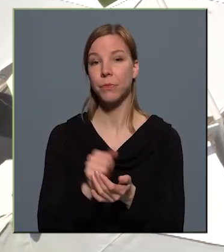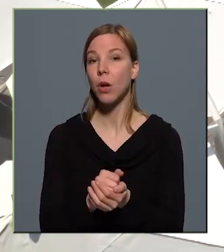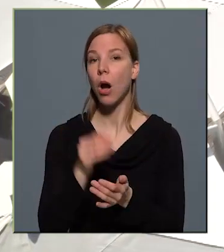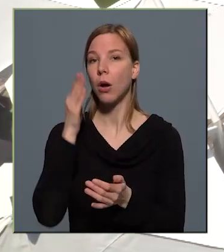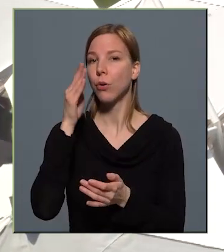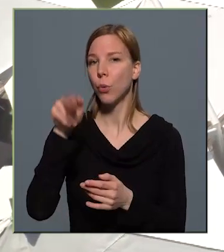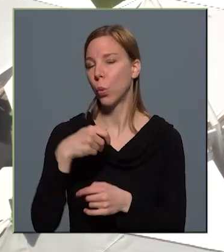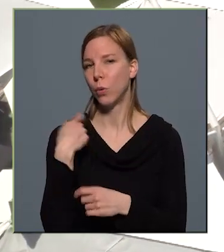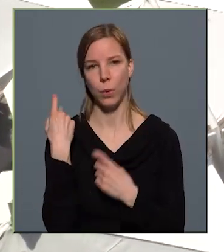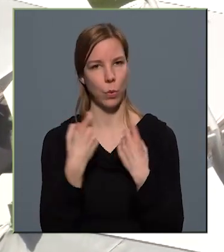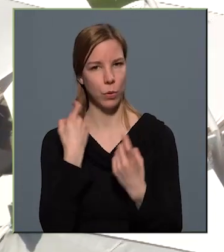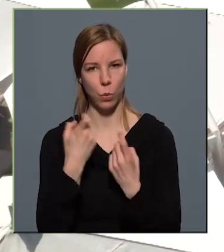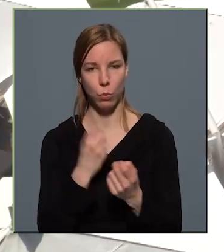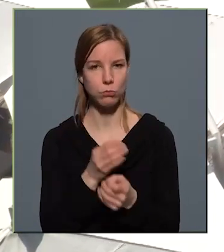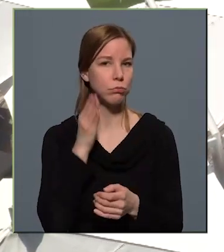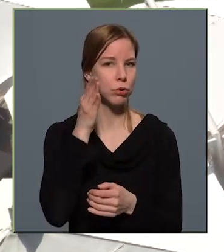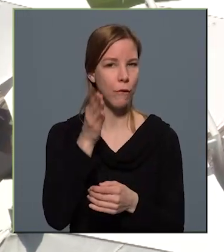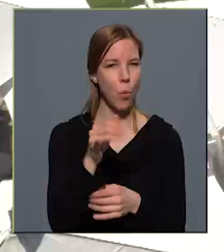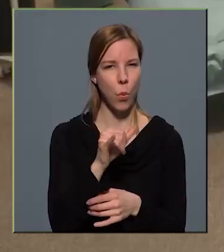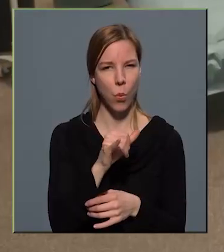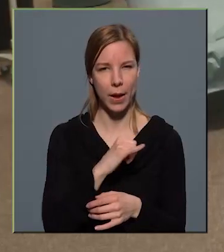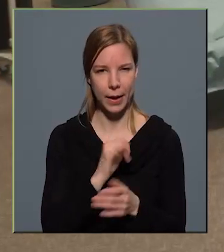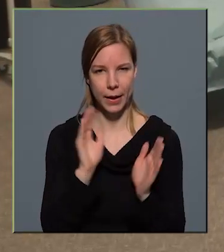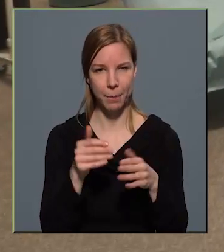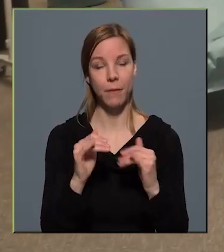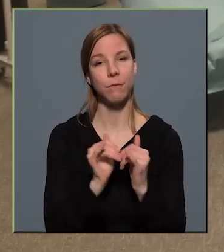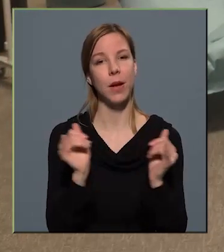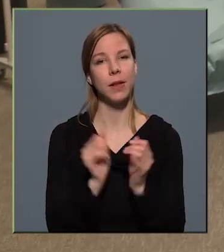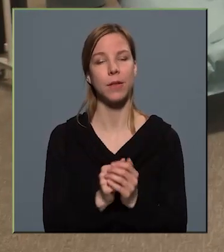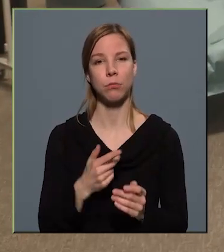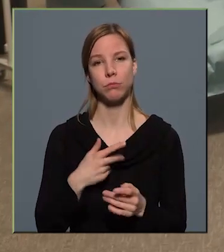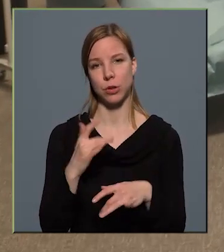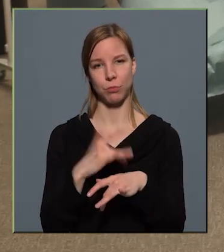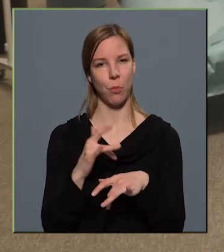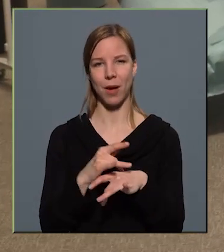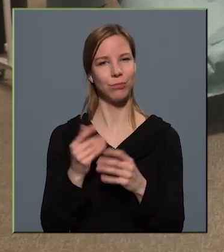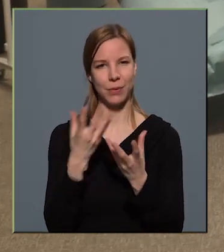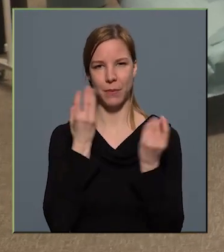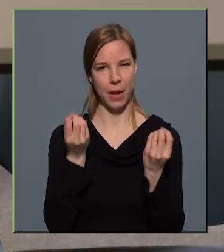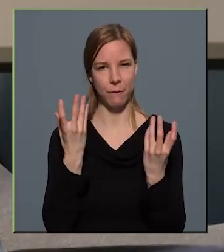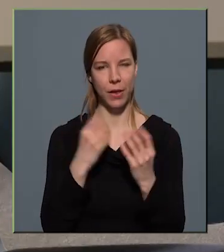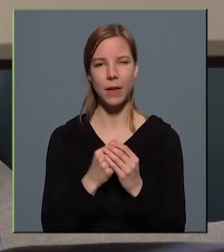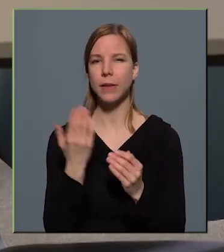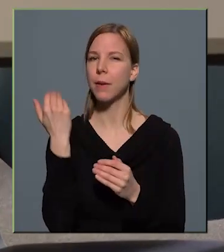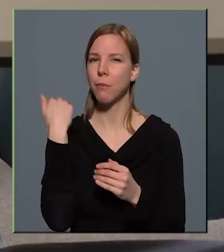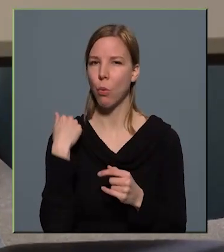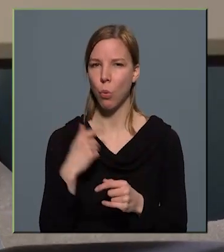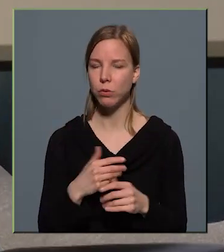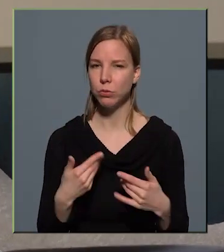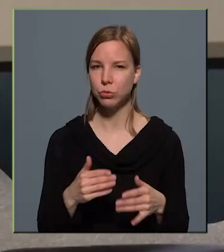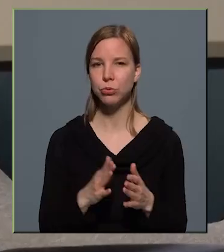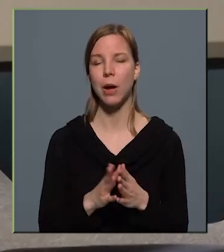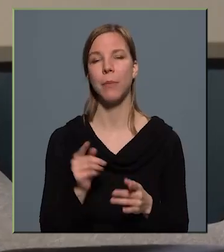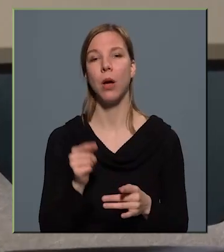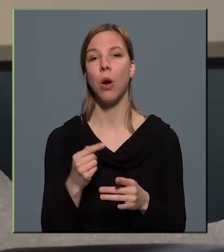jövőről gondolkozunk, a jövő érdekében fejlesztünk, megpróbálunk nem megfeledkezni a múltról, a jelenről sem, arról,